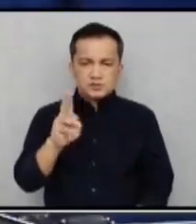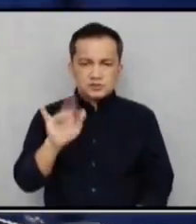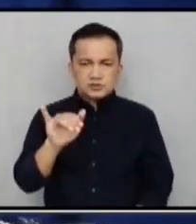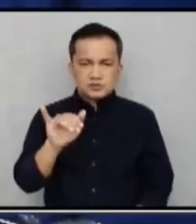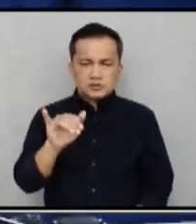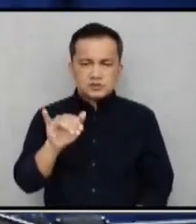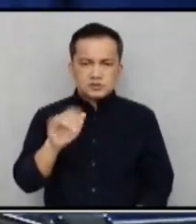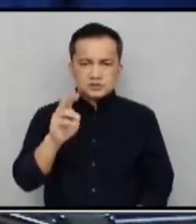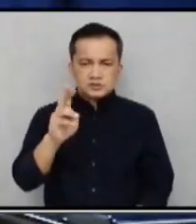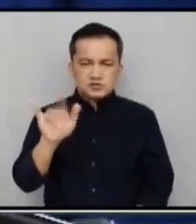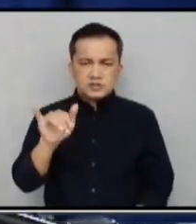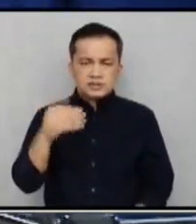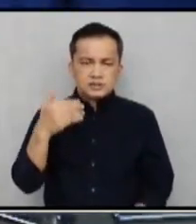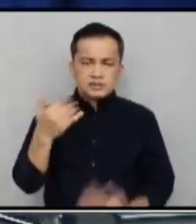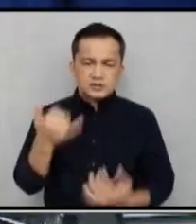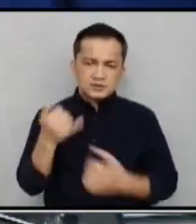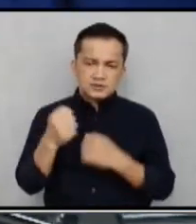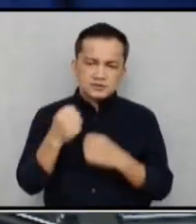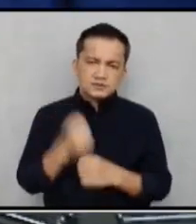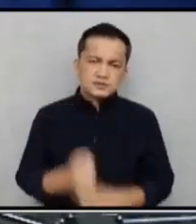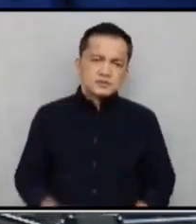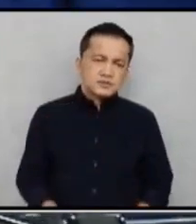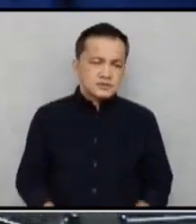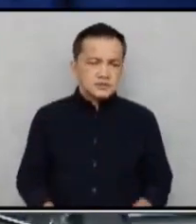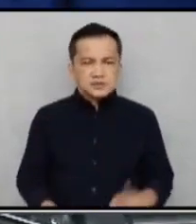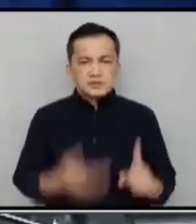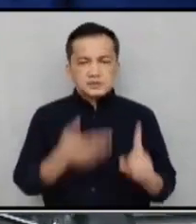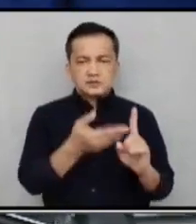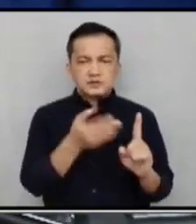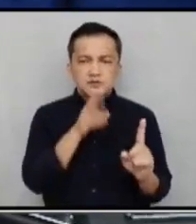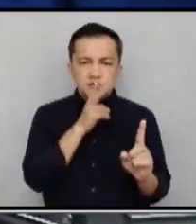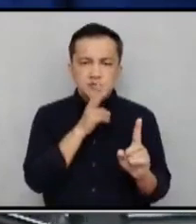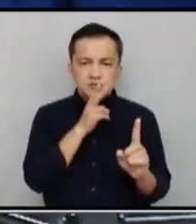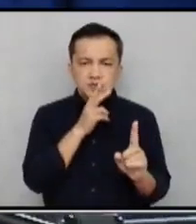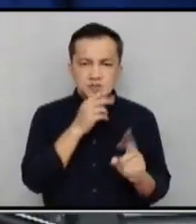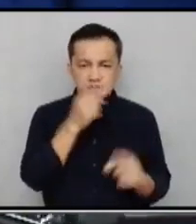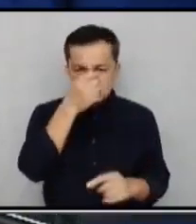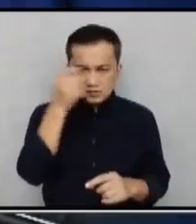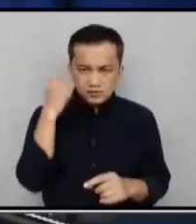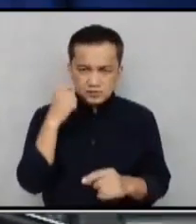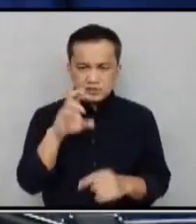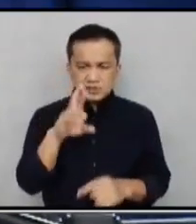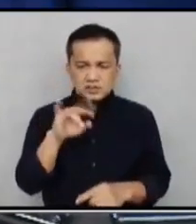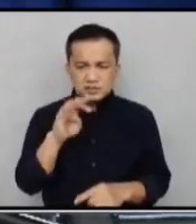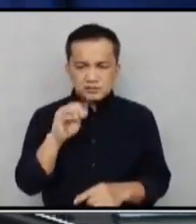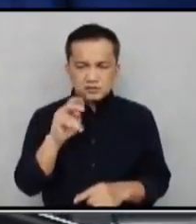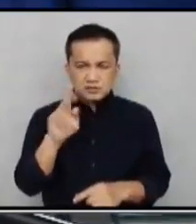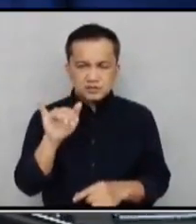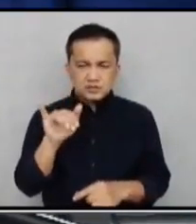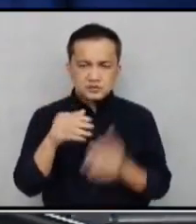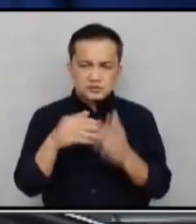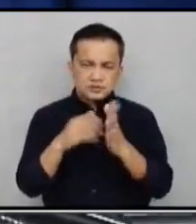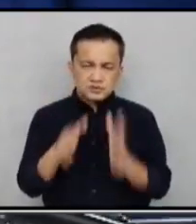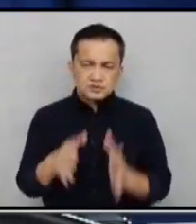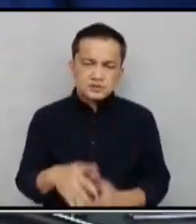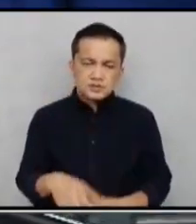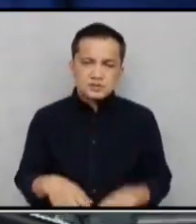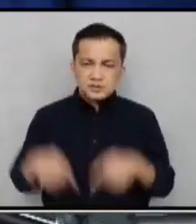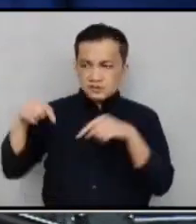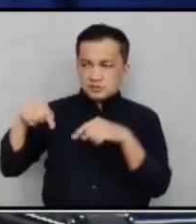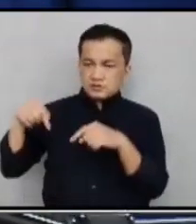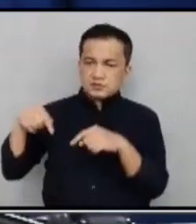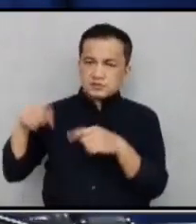taon. Ang suspect natin is a graduating criminology student dito rin sa isang